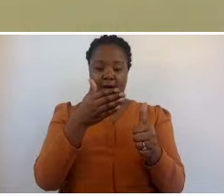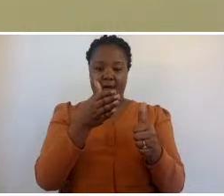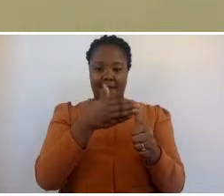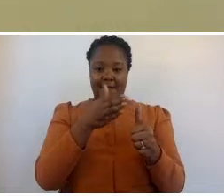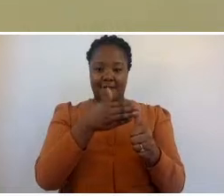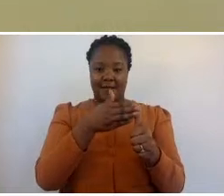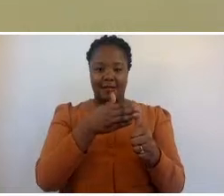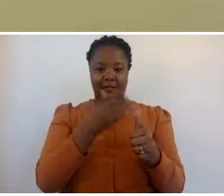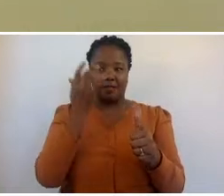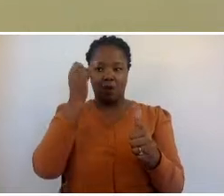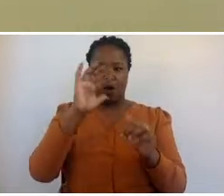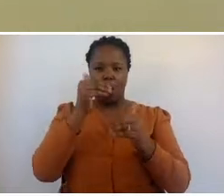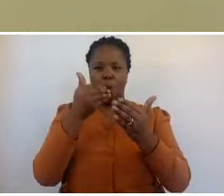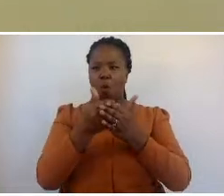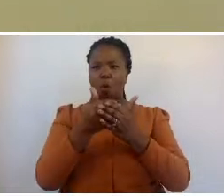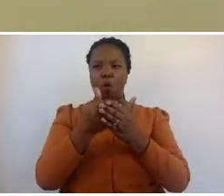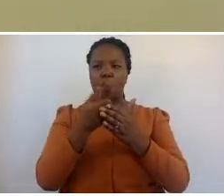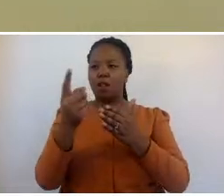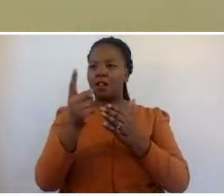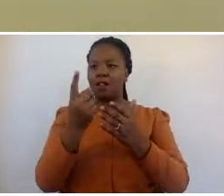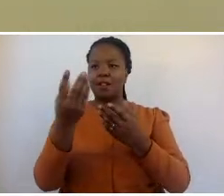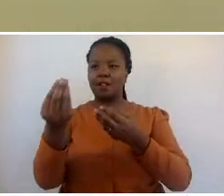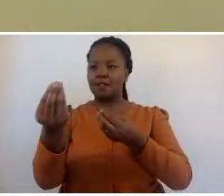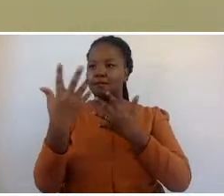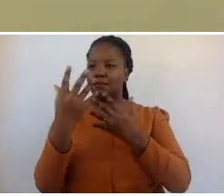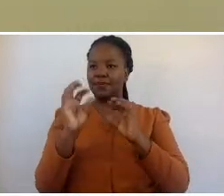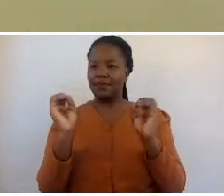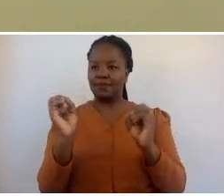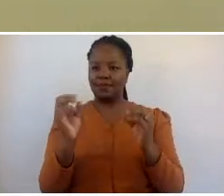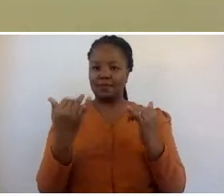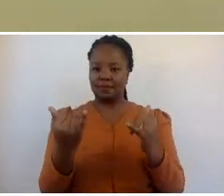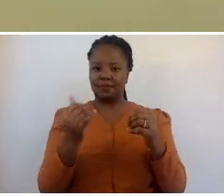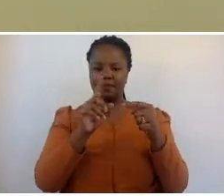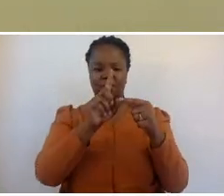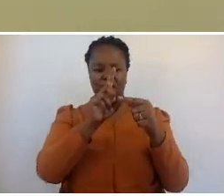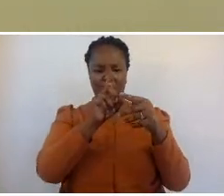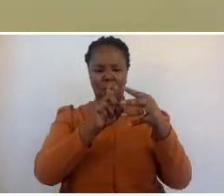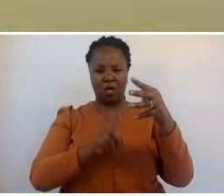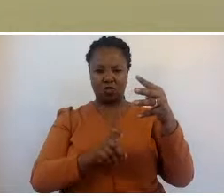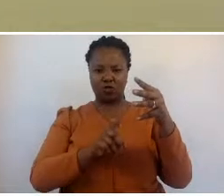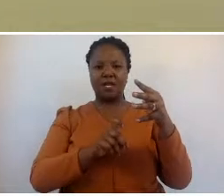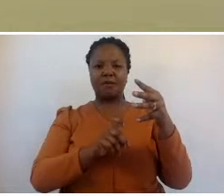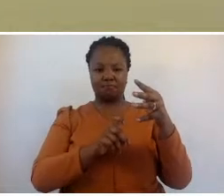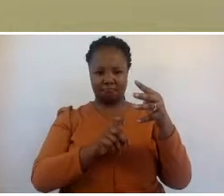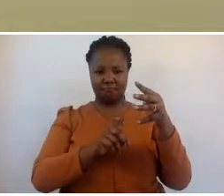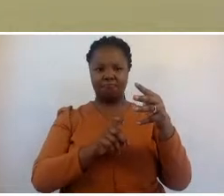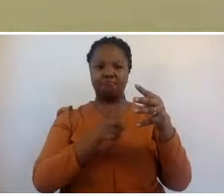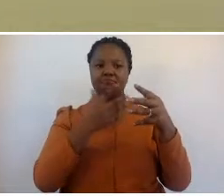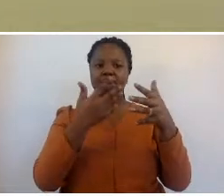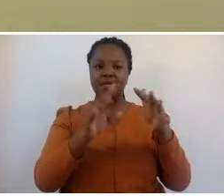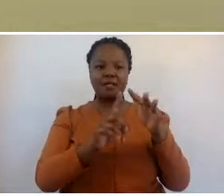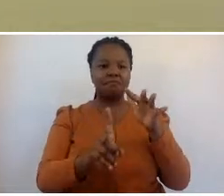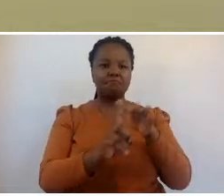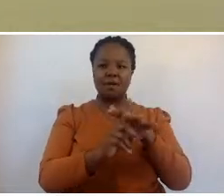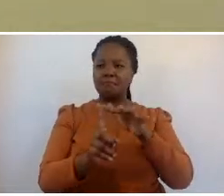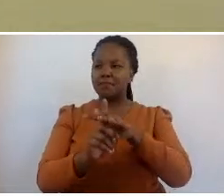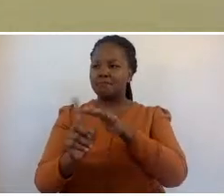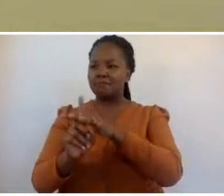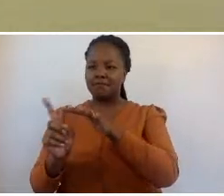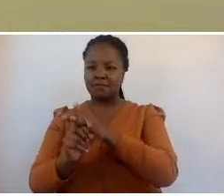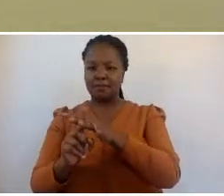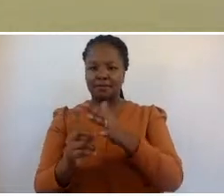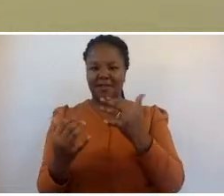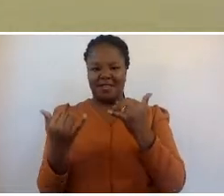Et nous souhaitons vivement que les participants au webinaire posent des questions aux intervenants pour entendre les